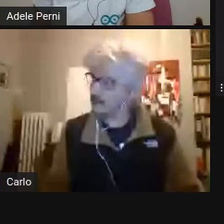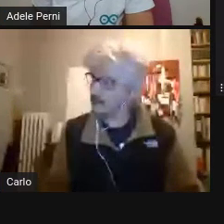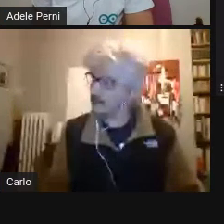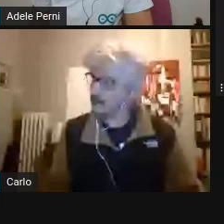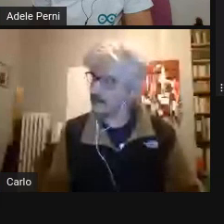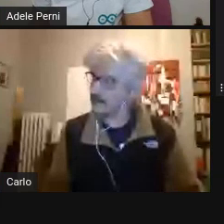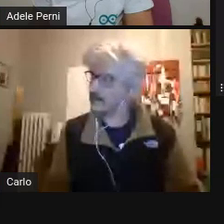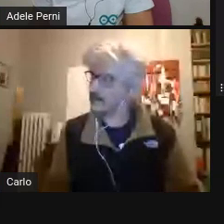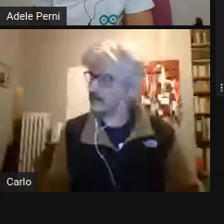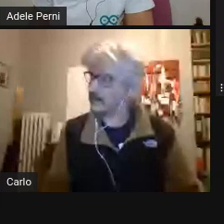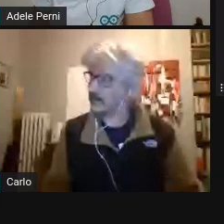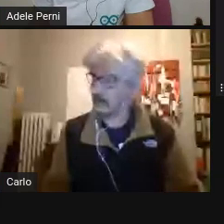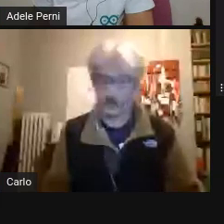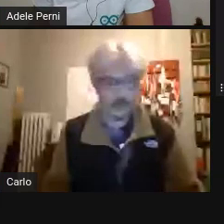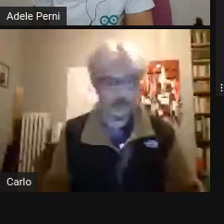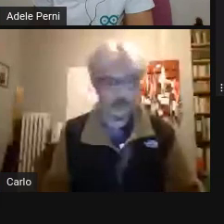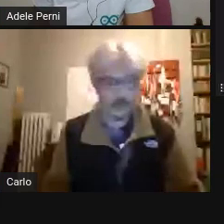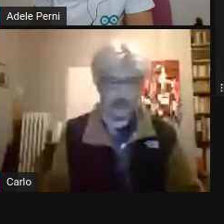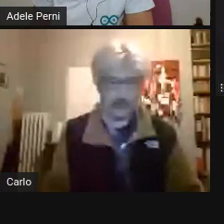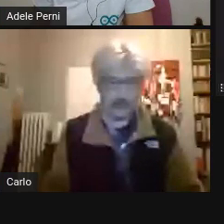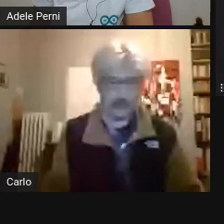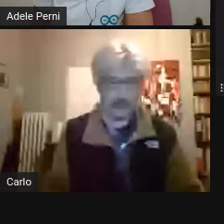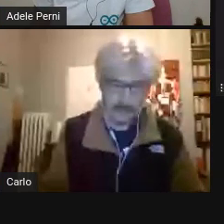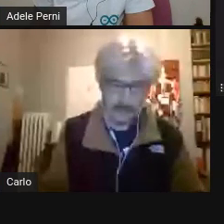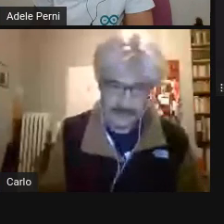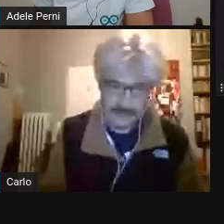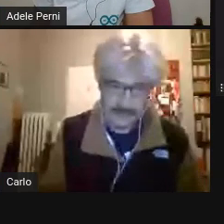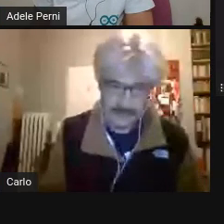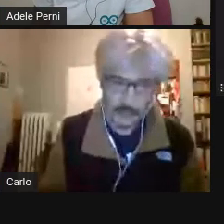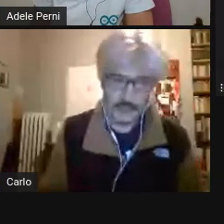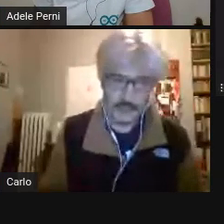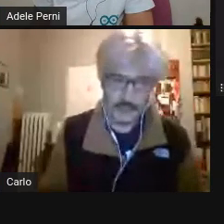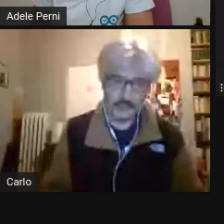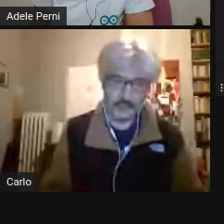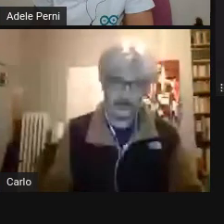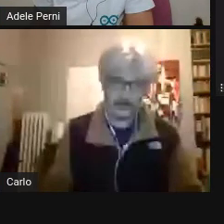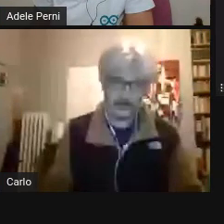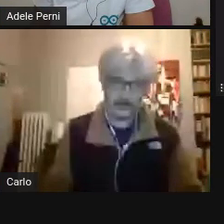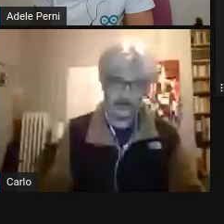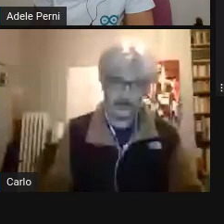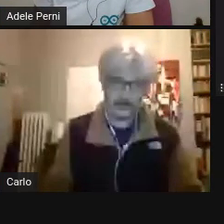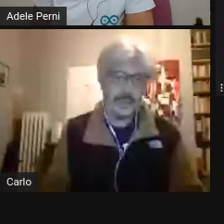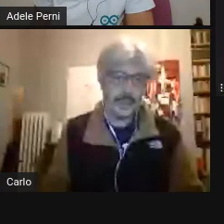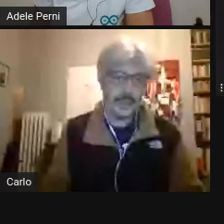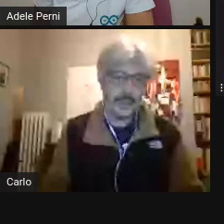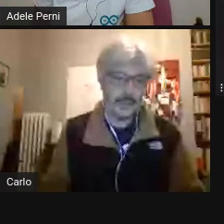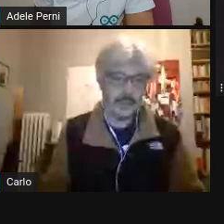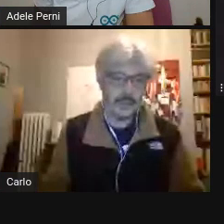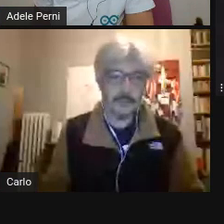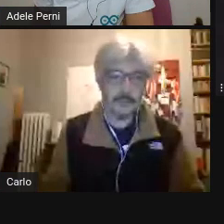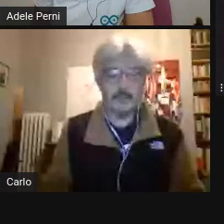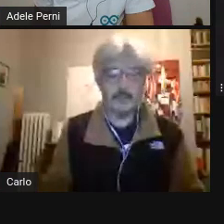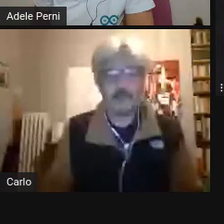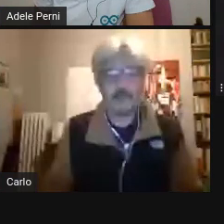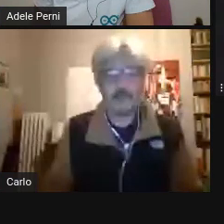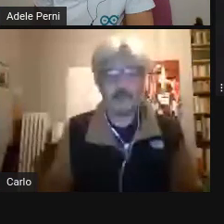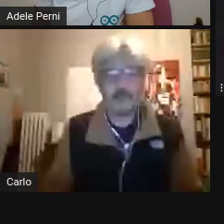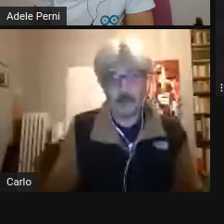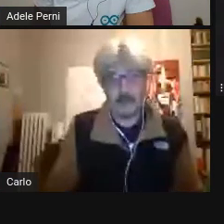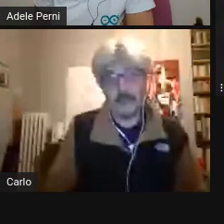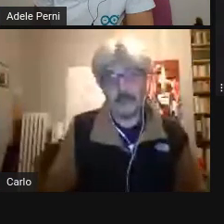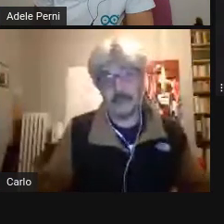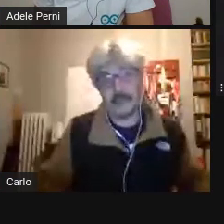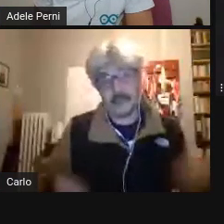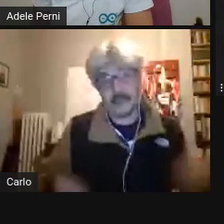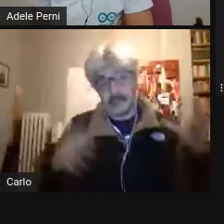Matera in questo momento Matera e basta siamo in sei posti in questo momento ed è un po' il lavoro